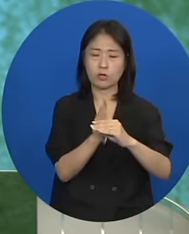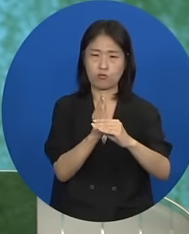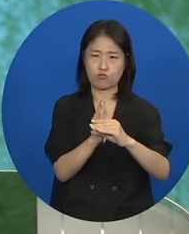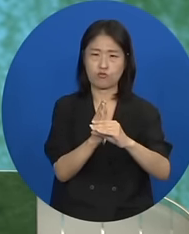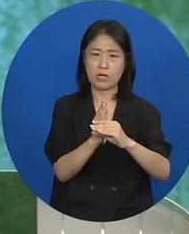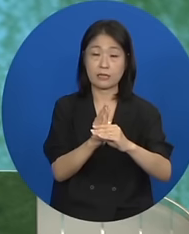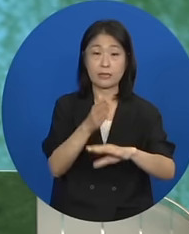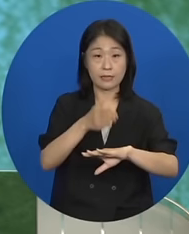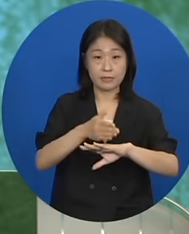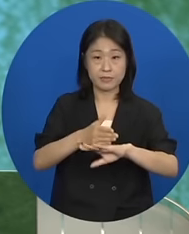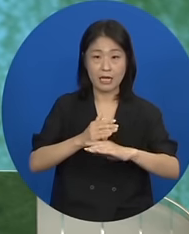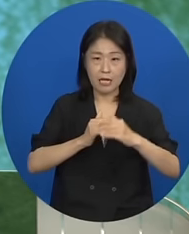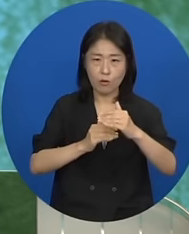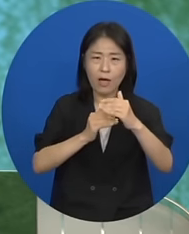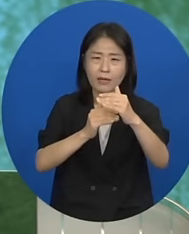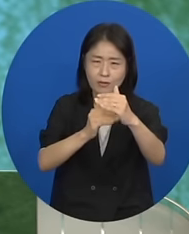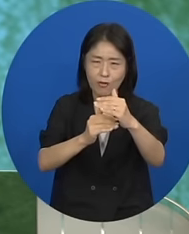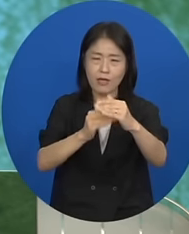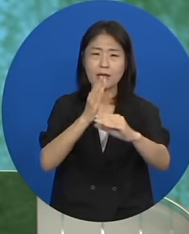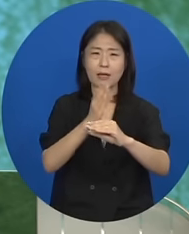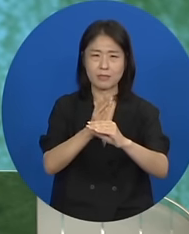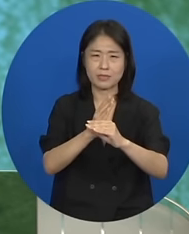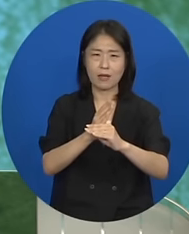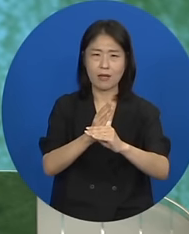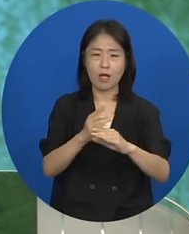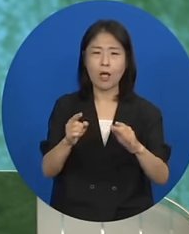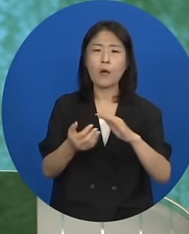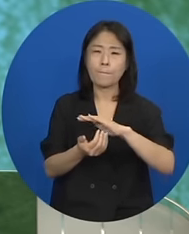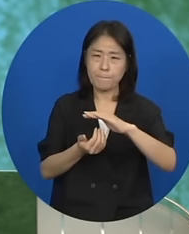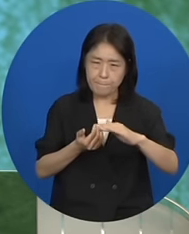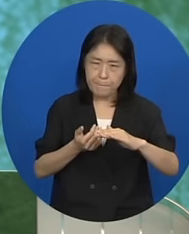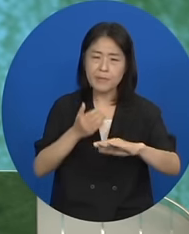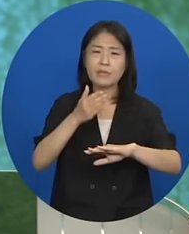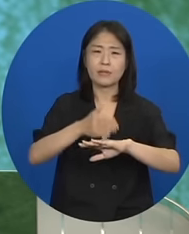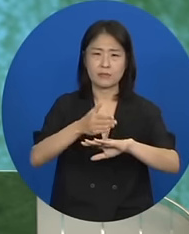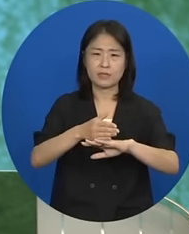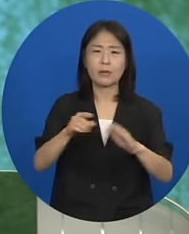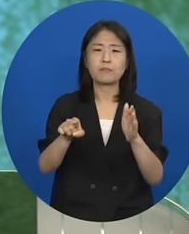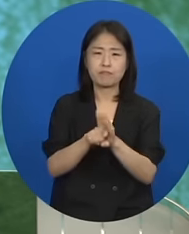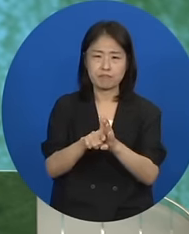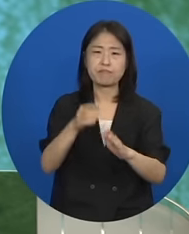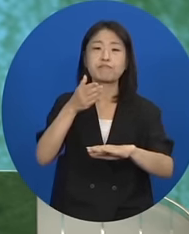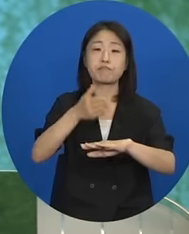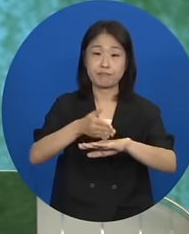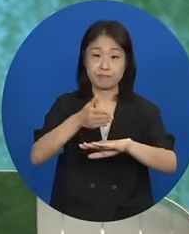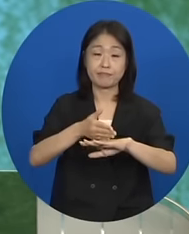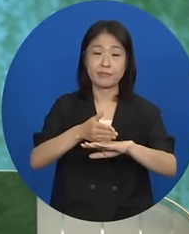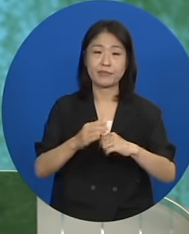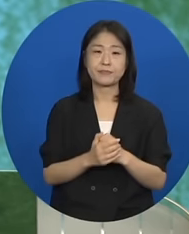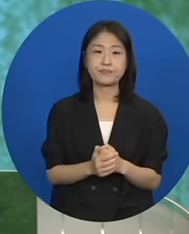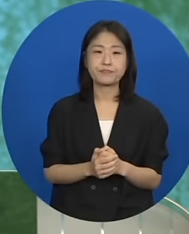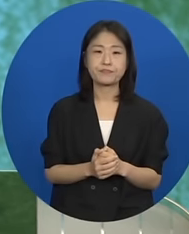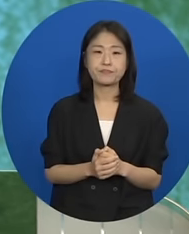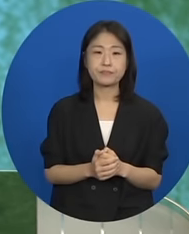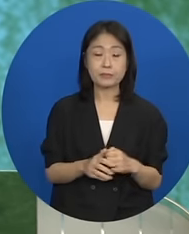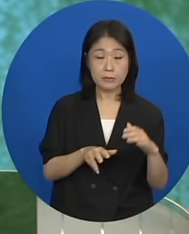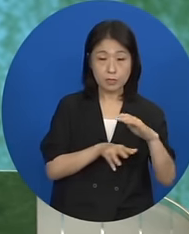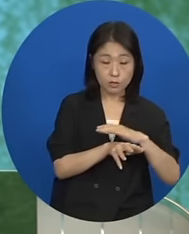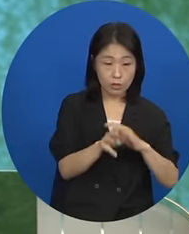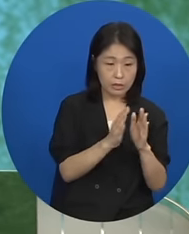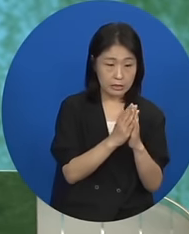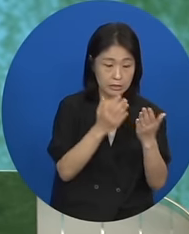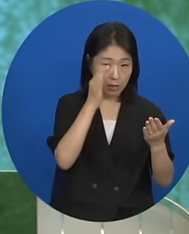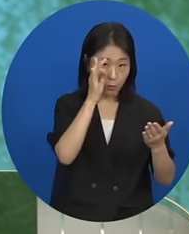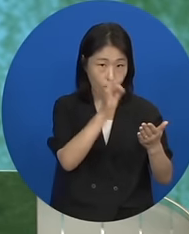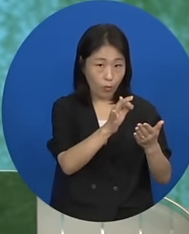감사합니다 신뢰에 감사하고 미리 감사를 드리는 것이죠 그래서 체기에 보면 하나님께서